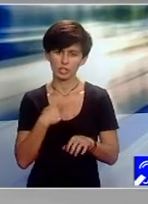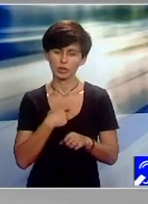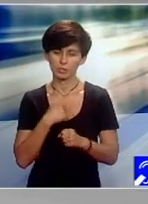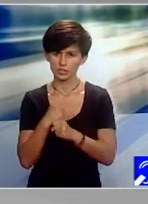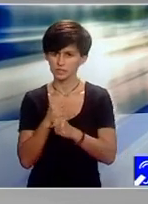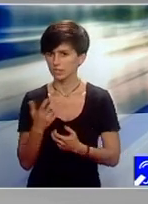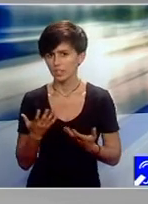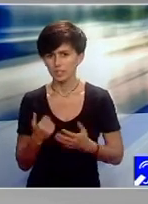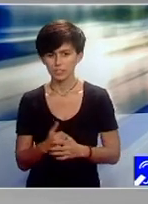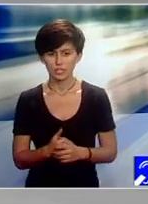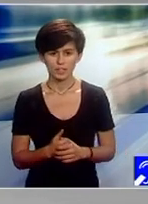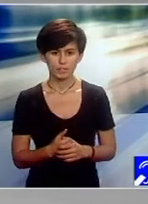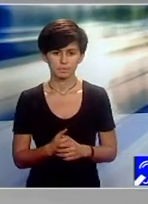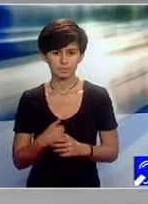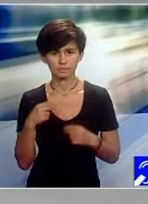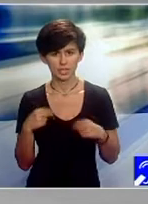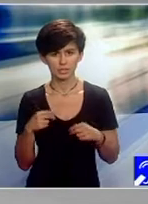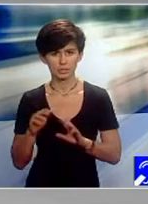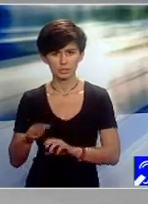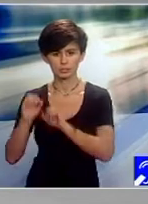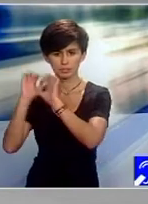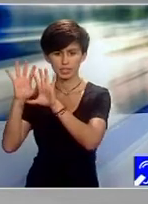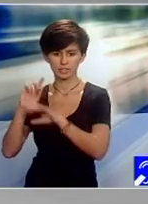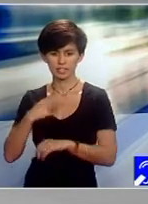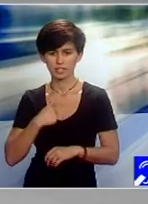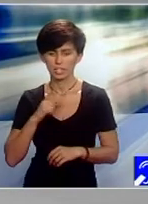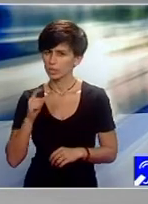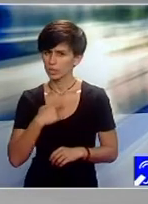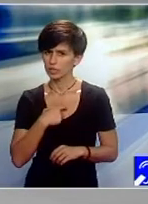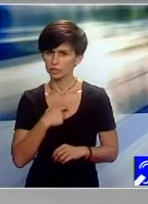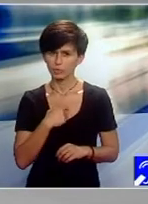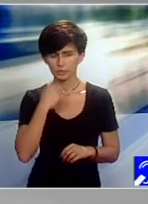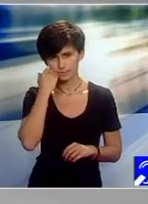De exemplu, să joc basket, nu pot. Și când eram,